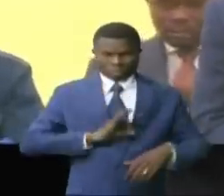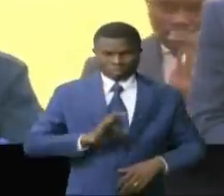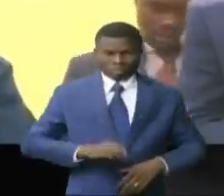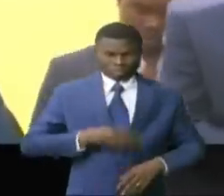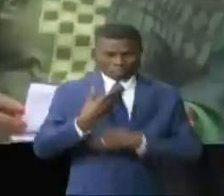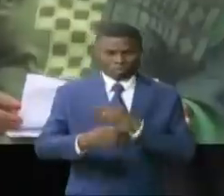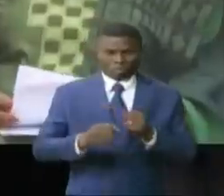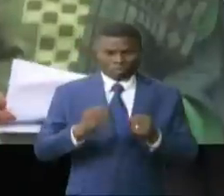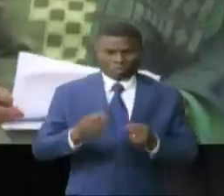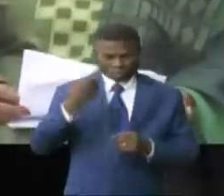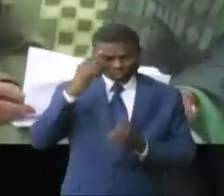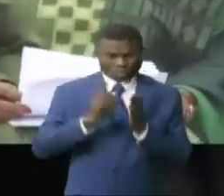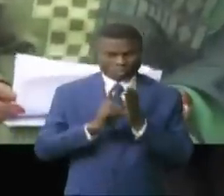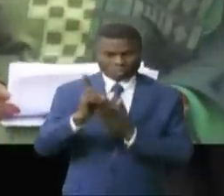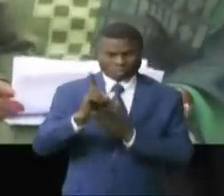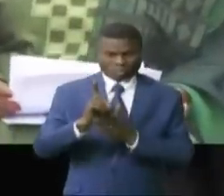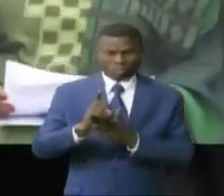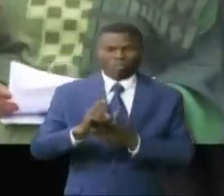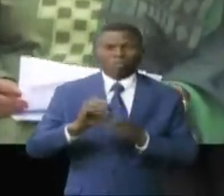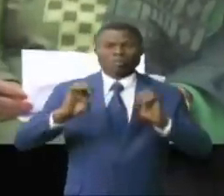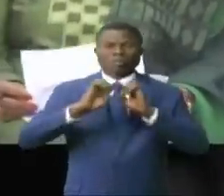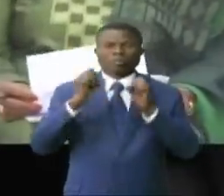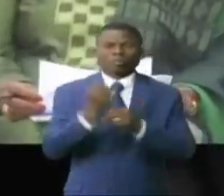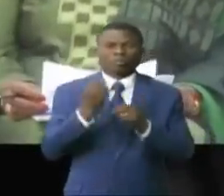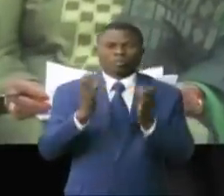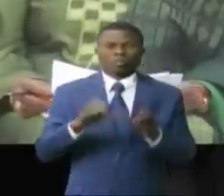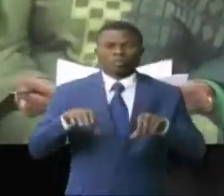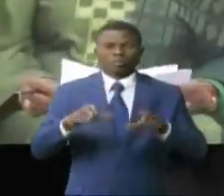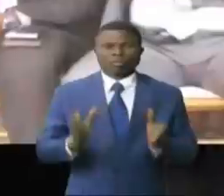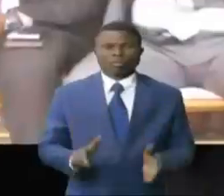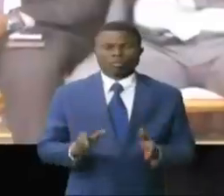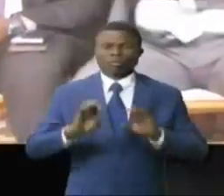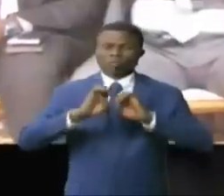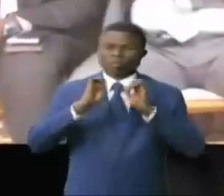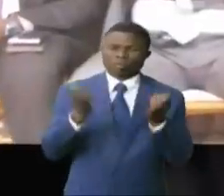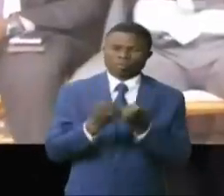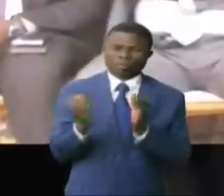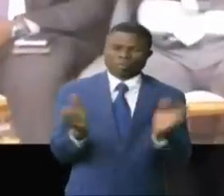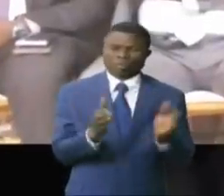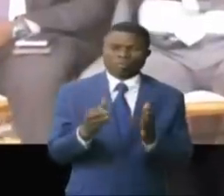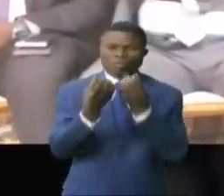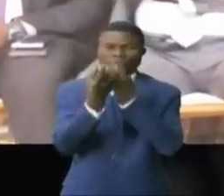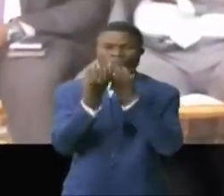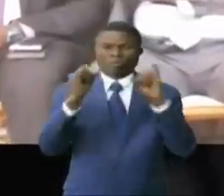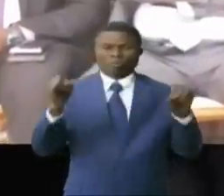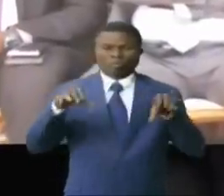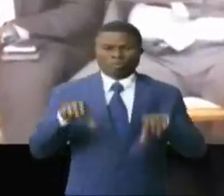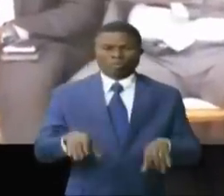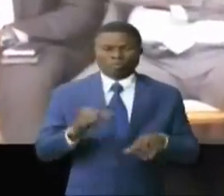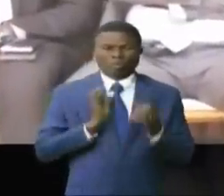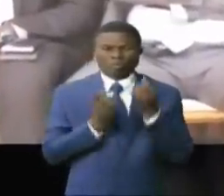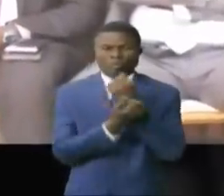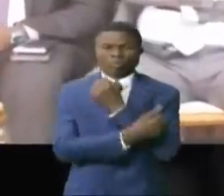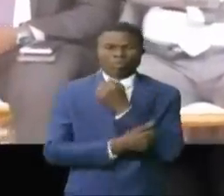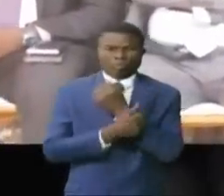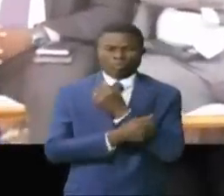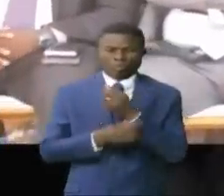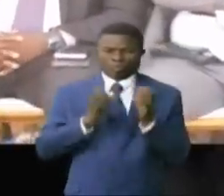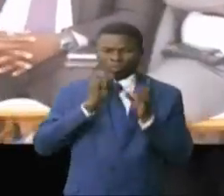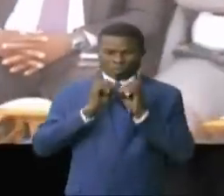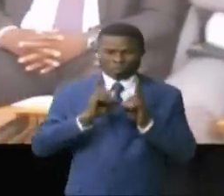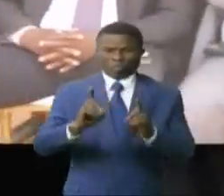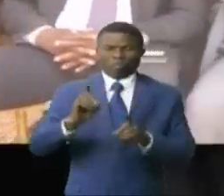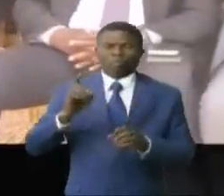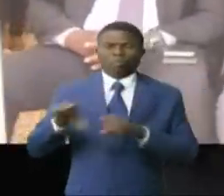lutte pour l'émergence de la classe moyenne congolaise et l'indépendance économique du pays. Les allocutions